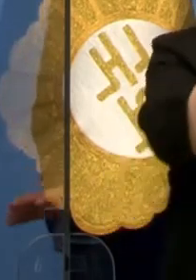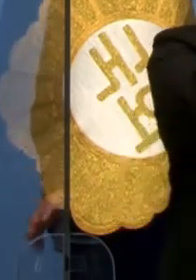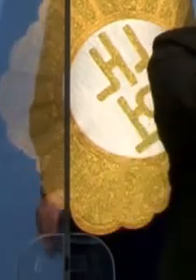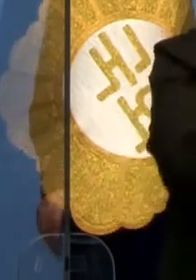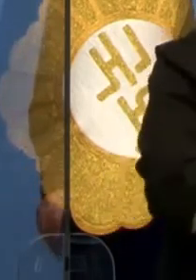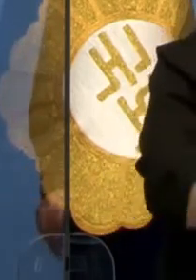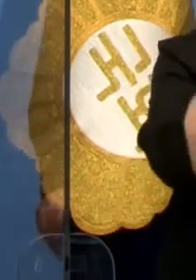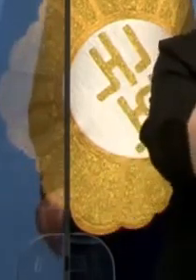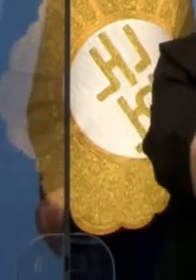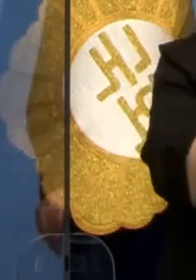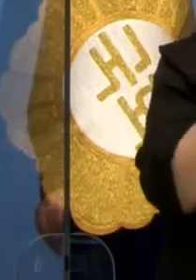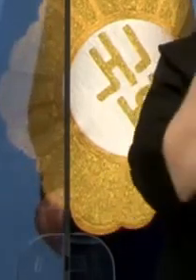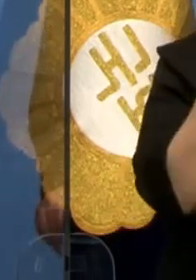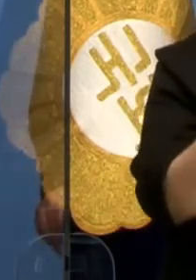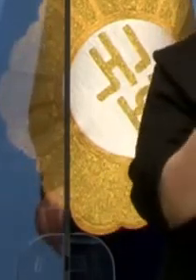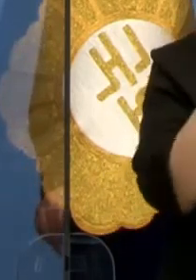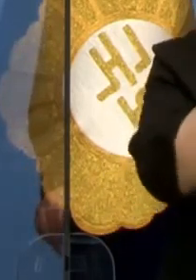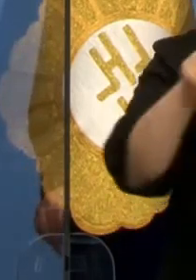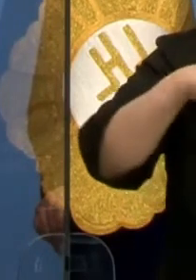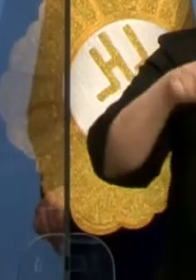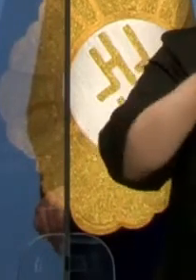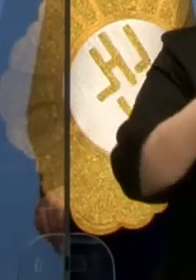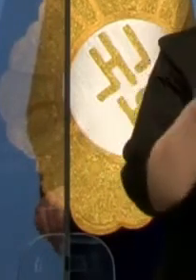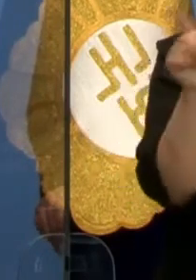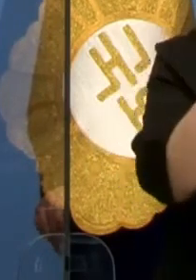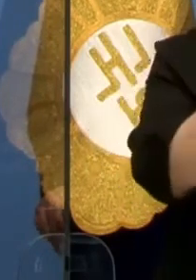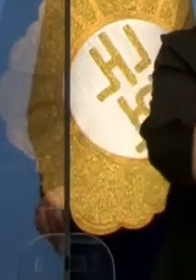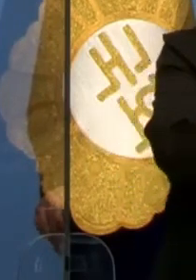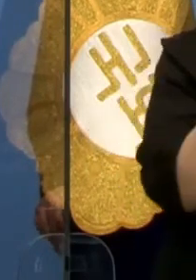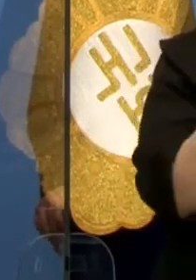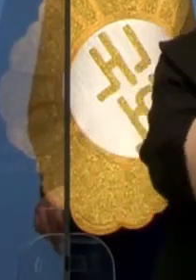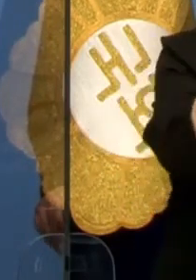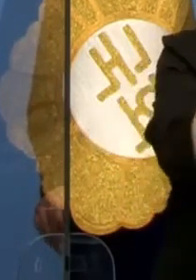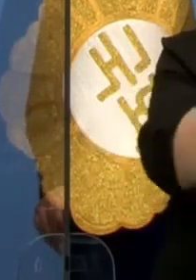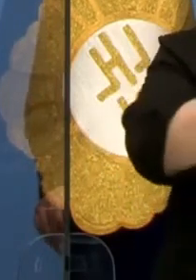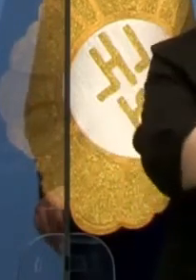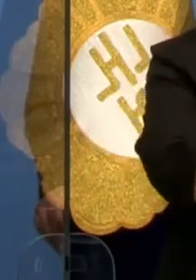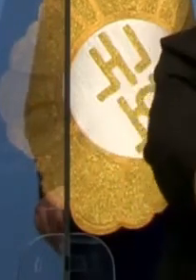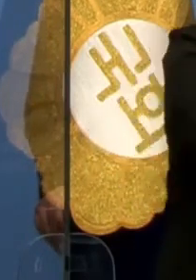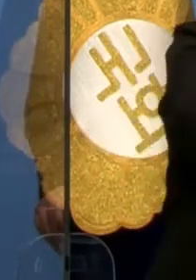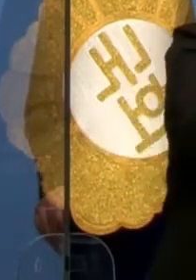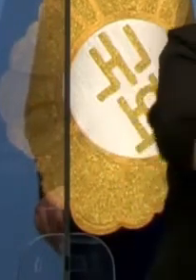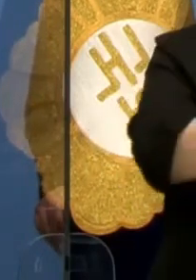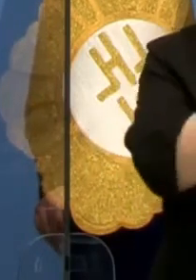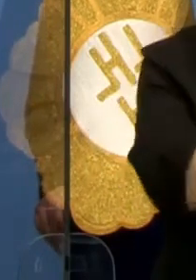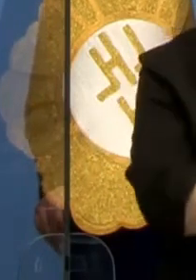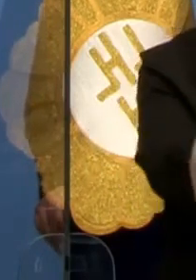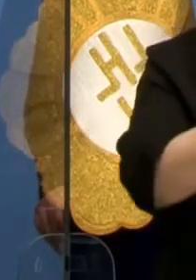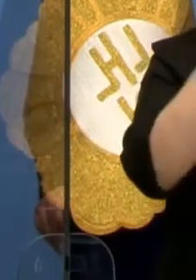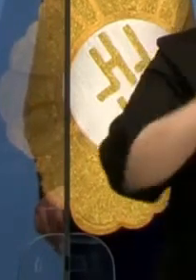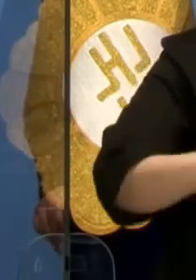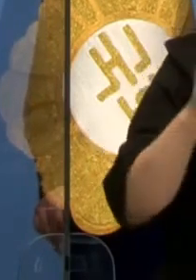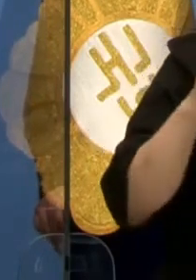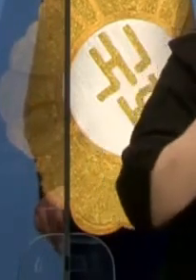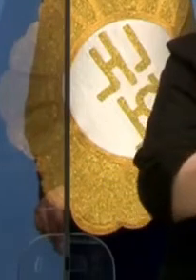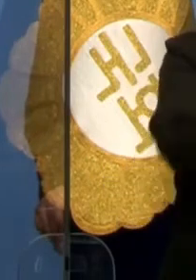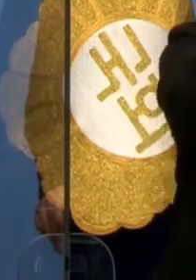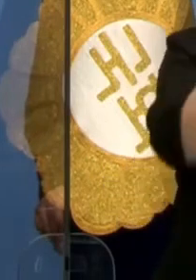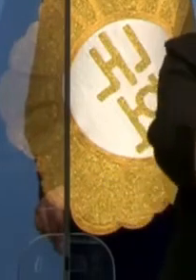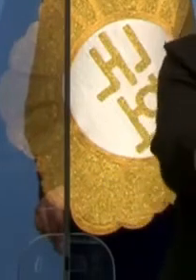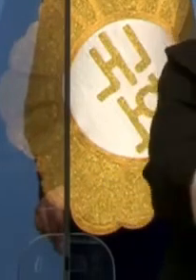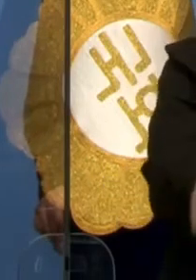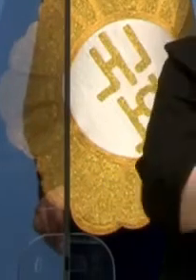대법원의 판결에도 불구하고 야당은 틈만 나면 정치적으로 음해하고 명예를 훼손하는 행태를